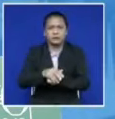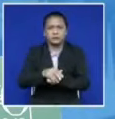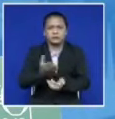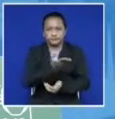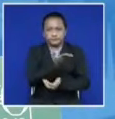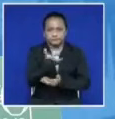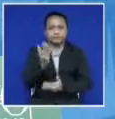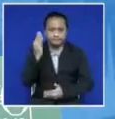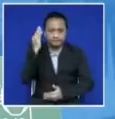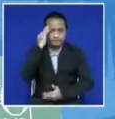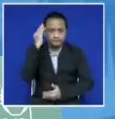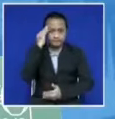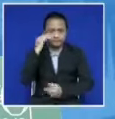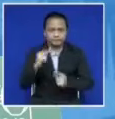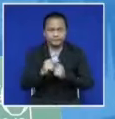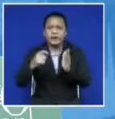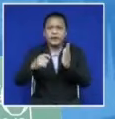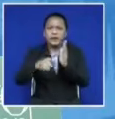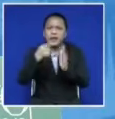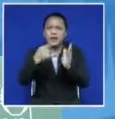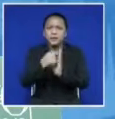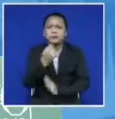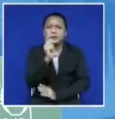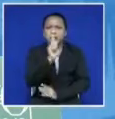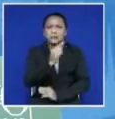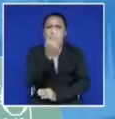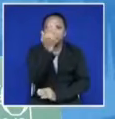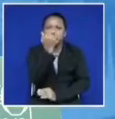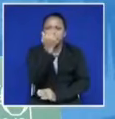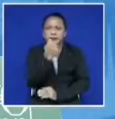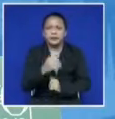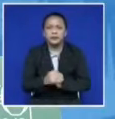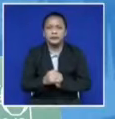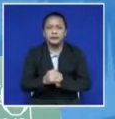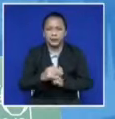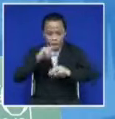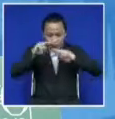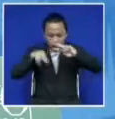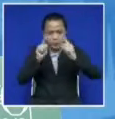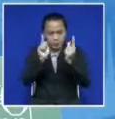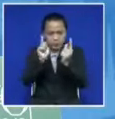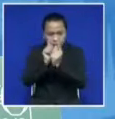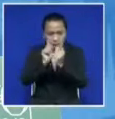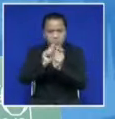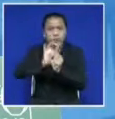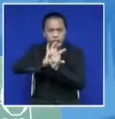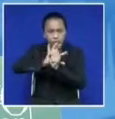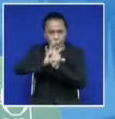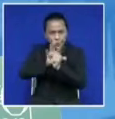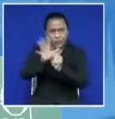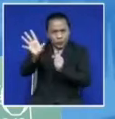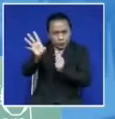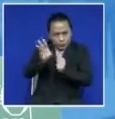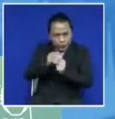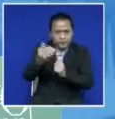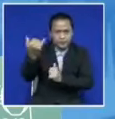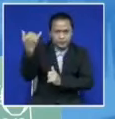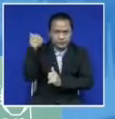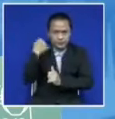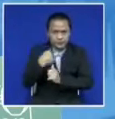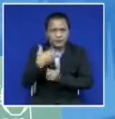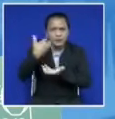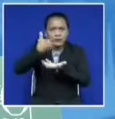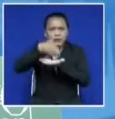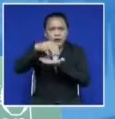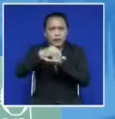ฟังนะครับก็ขอสาคงมีสาเหตุมาจากที่ว่าเราตรวจพบนะฮะการติดเชื้อซึ่งมีการราย